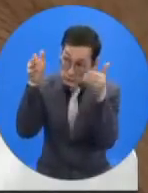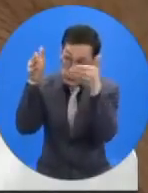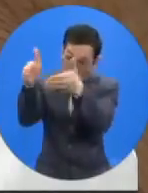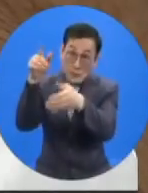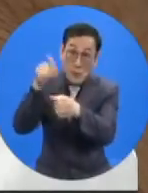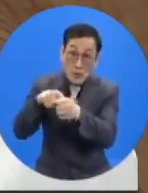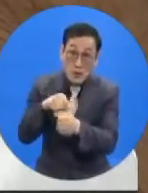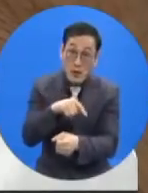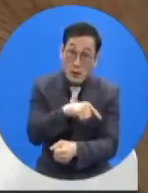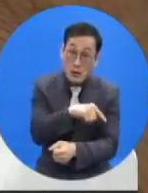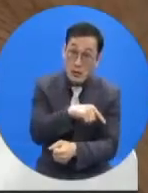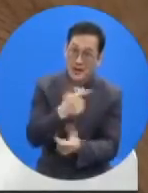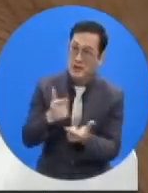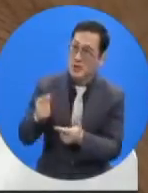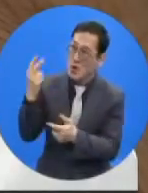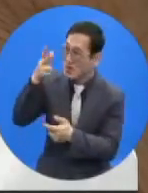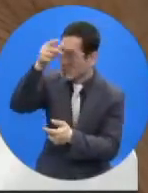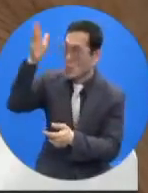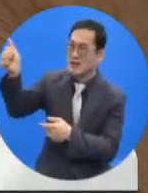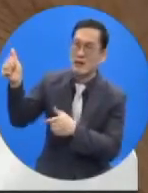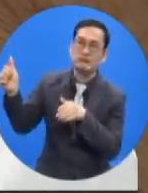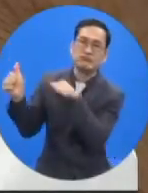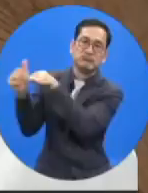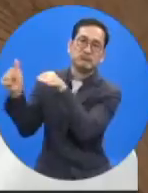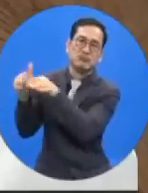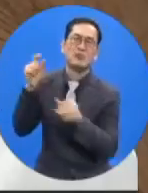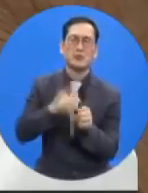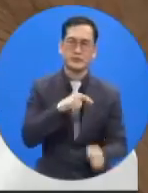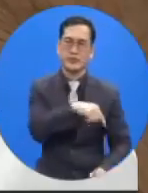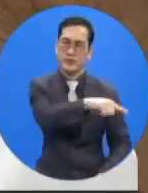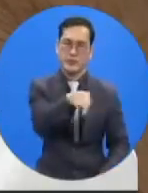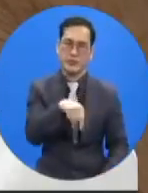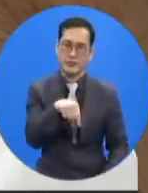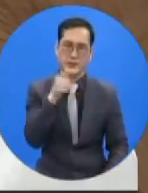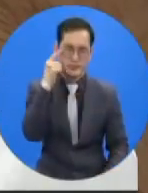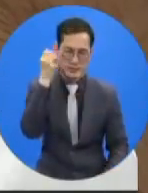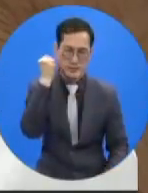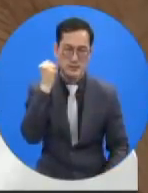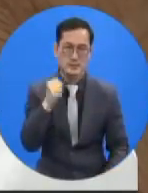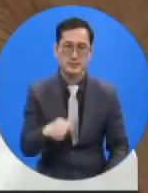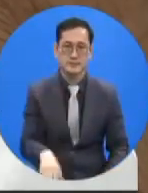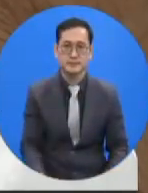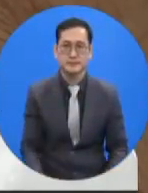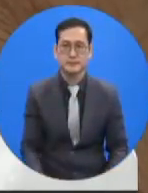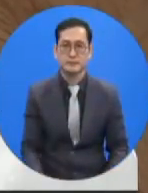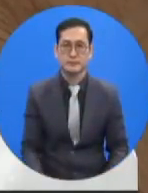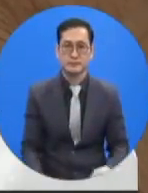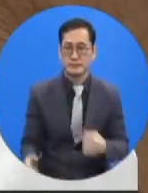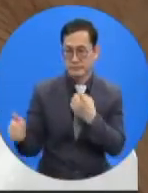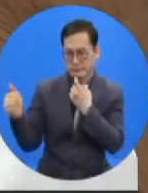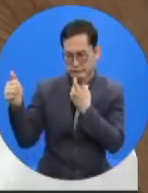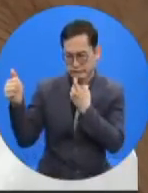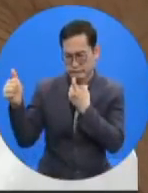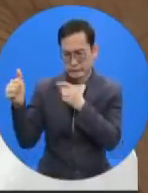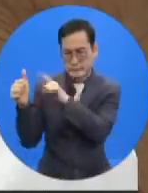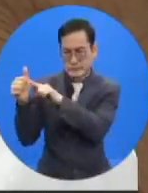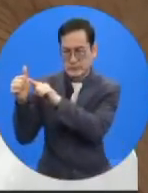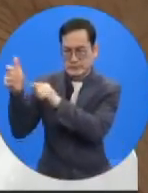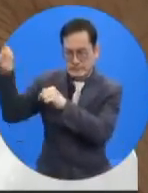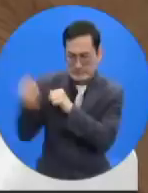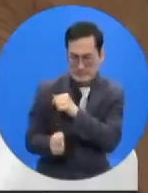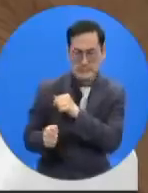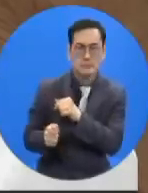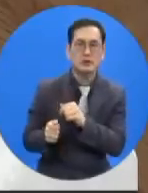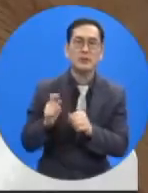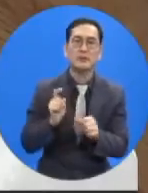겁니다. 처음부터 집요하게 끝까지 가고 있어요. 우리가 흔히 하는 얘기로 스토킹을 하고 있는 거예요. 저 최강욱